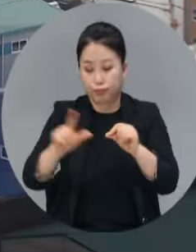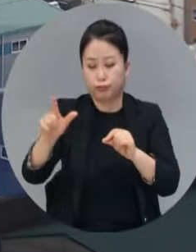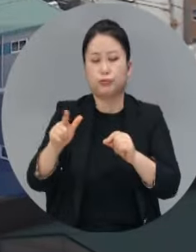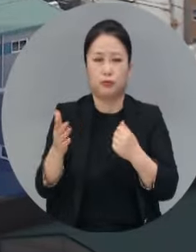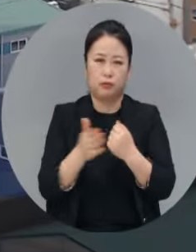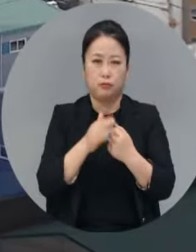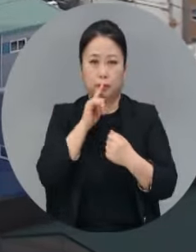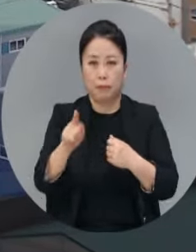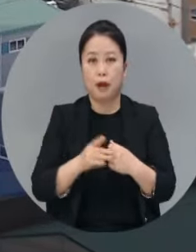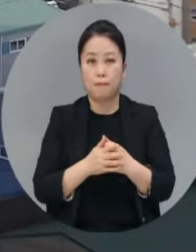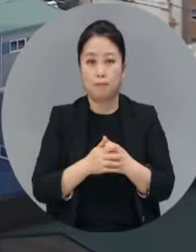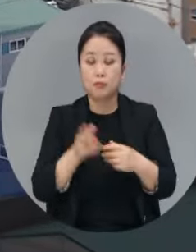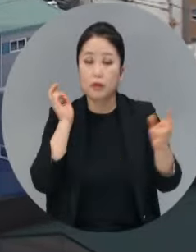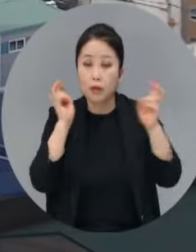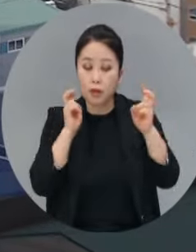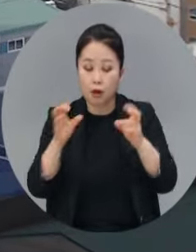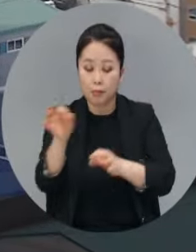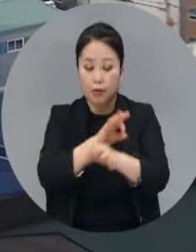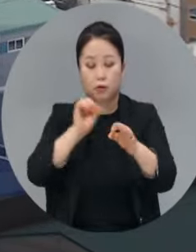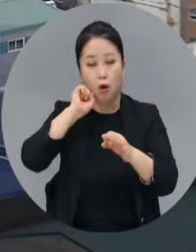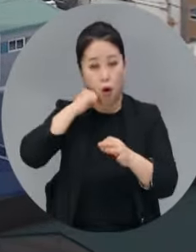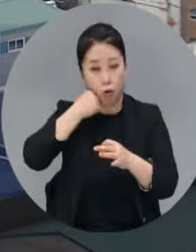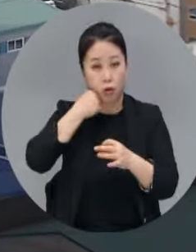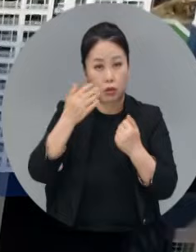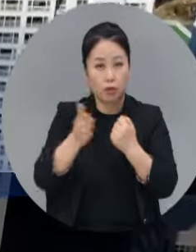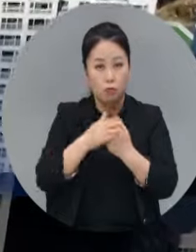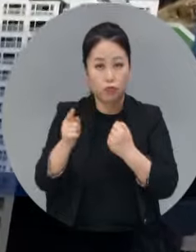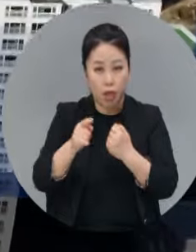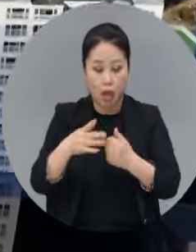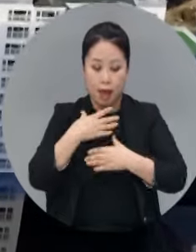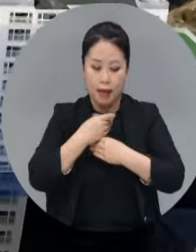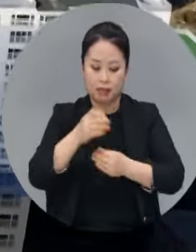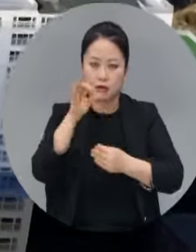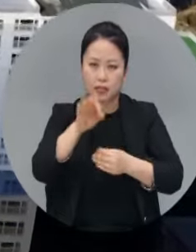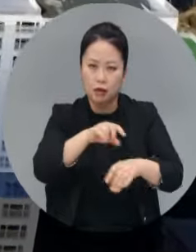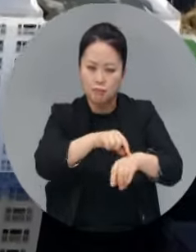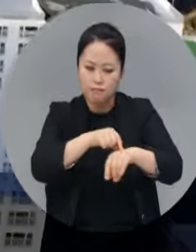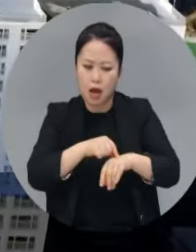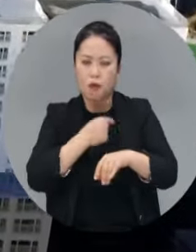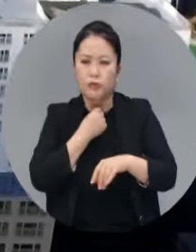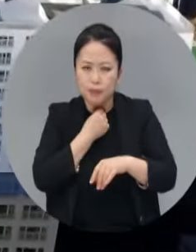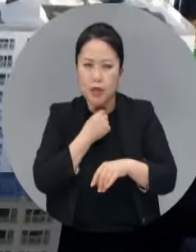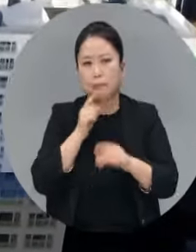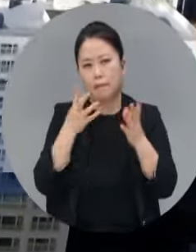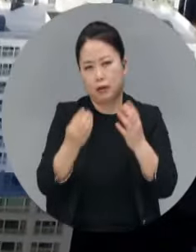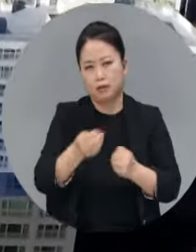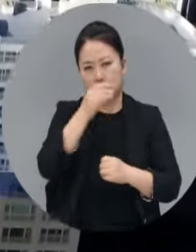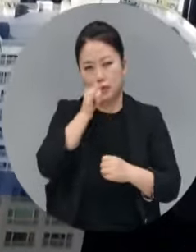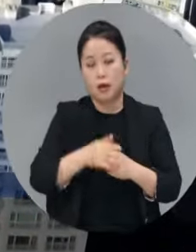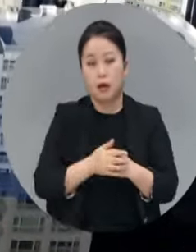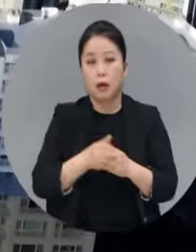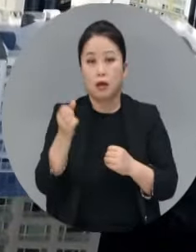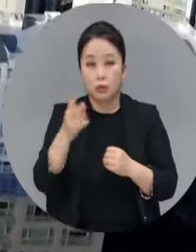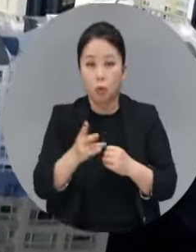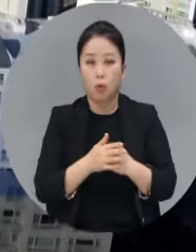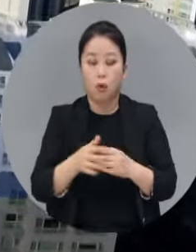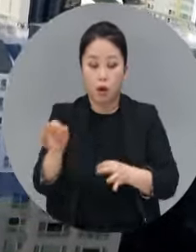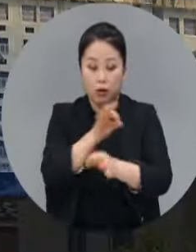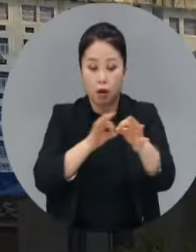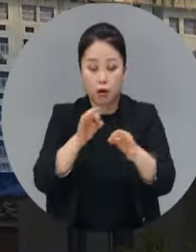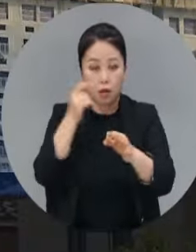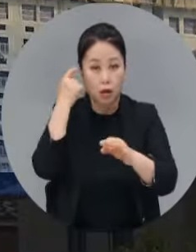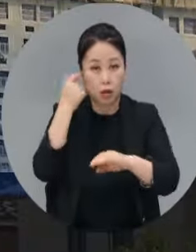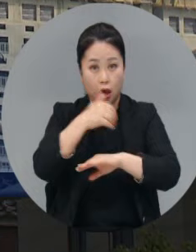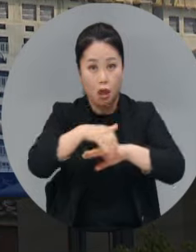기업들이 경영 안정 자금을 확보하려는 기업들이 많아졌습니다 특히 최근에는 어 기 수립된 경영 계획의